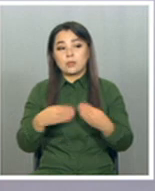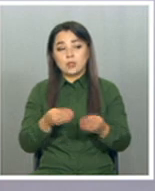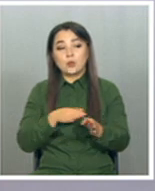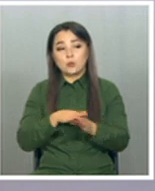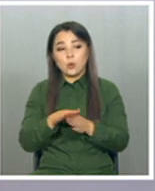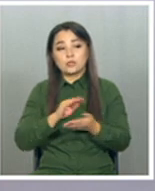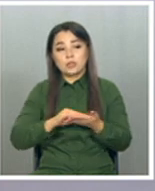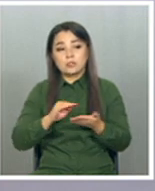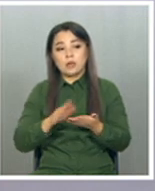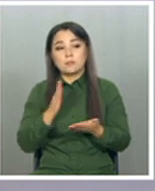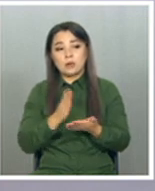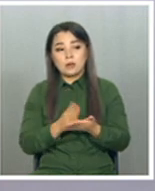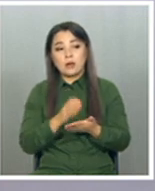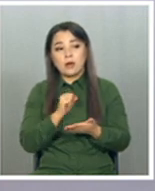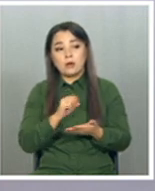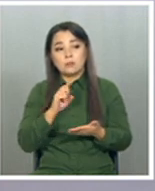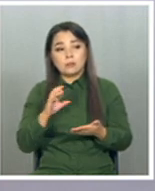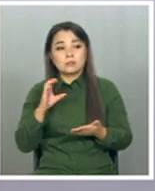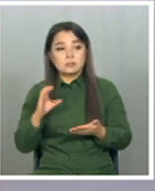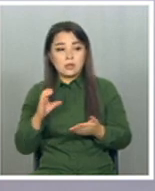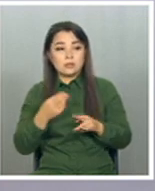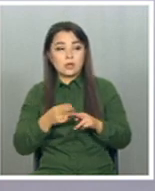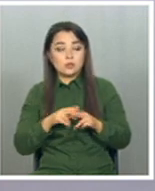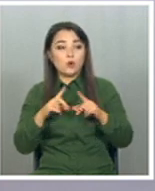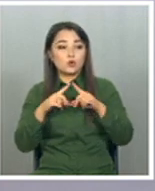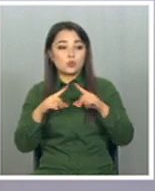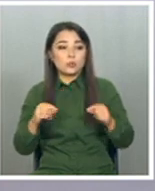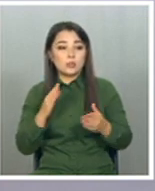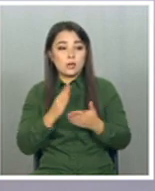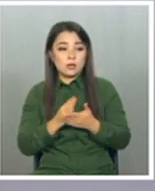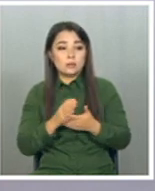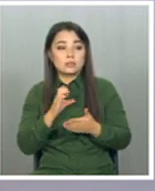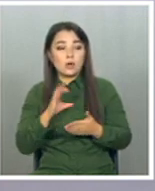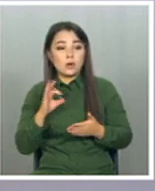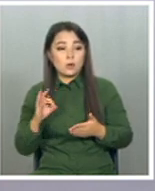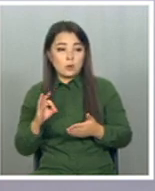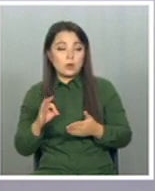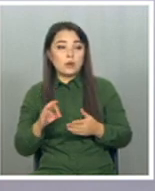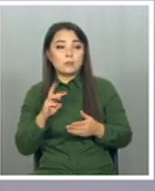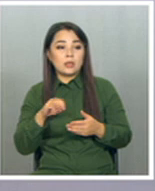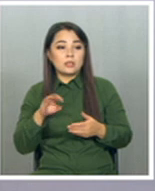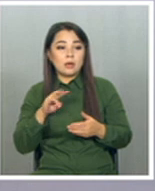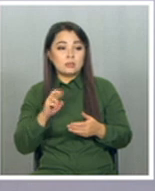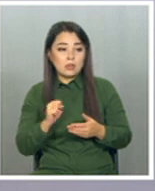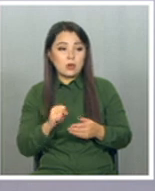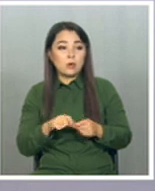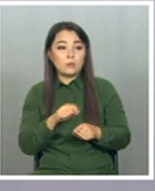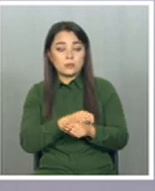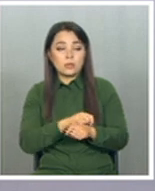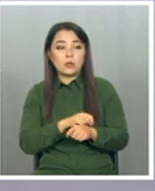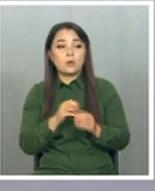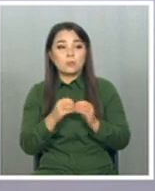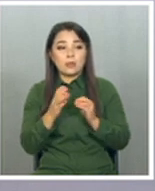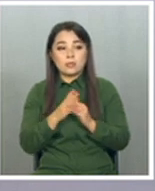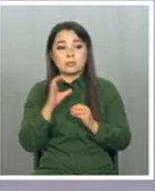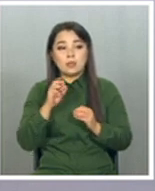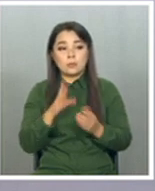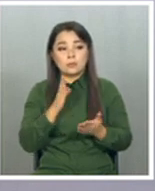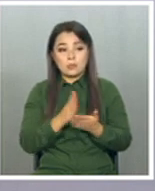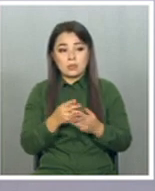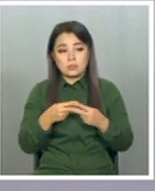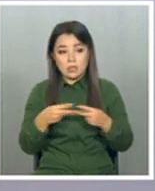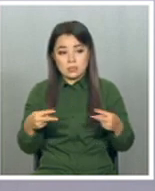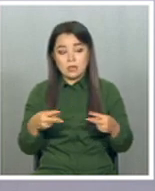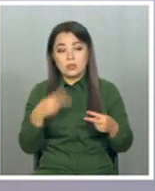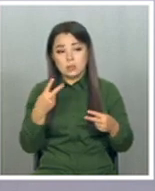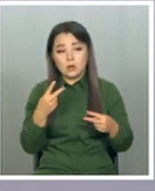жазып алдық, яғни ABC үшбұрышы берілген, CO медиана және оның ұзындығы 15 сантиметрге тең, және мынау